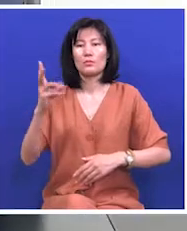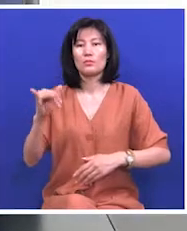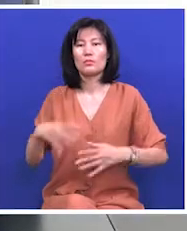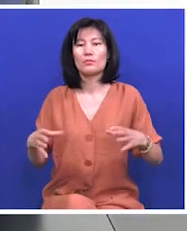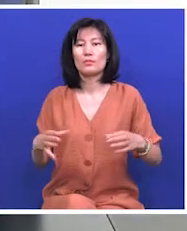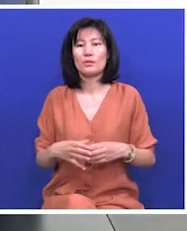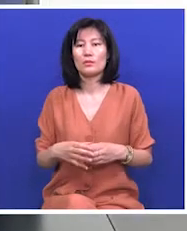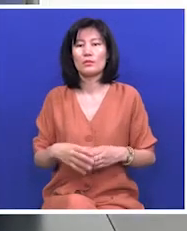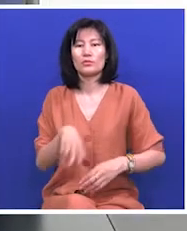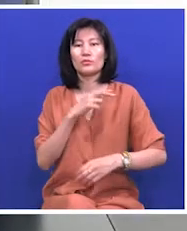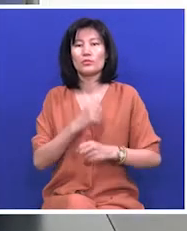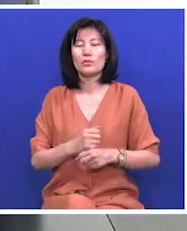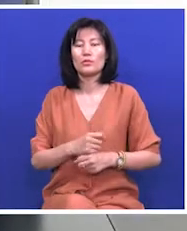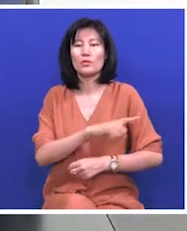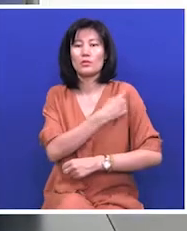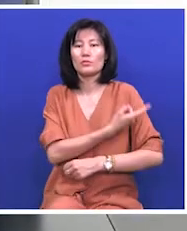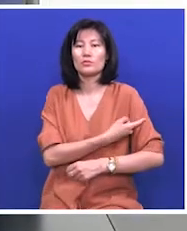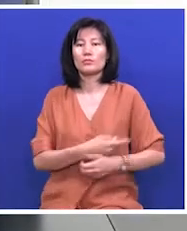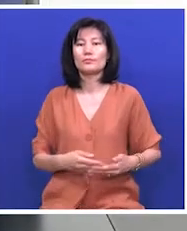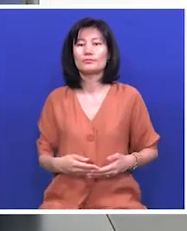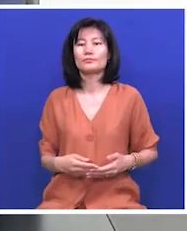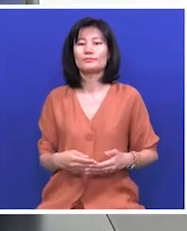өндіретін мекемелердің жұмысы күші